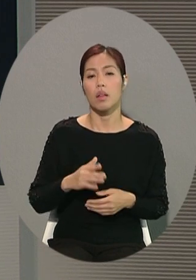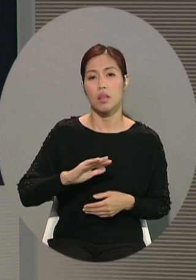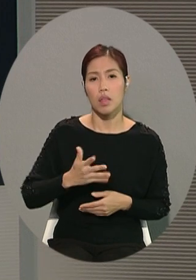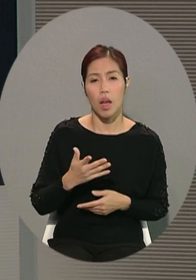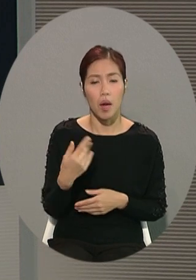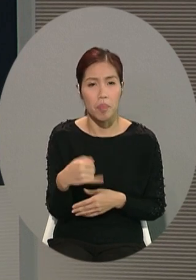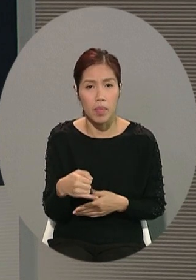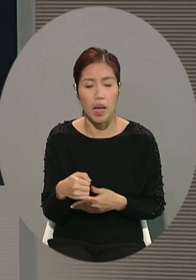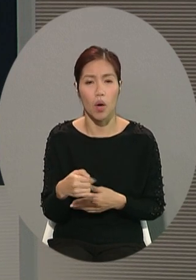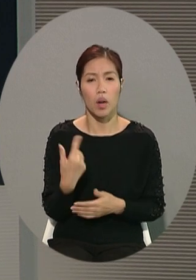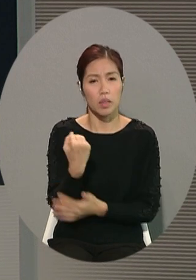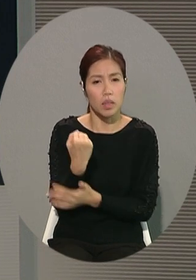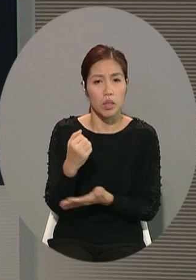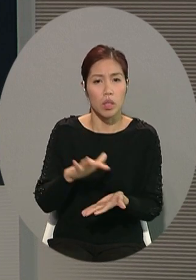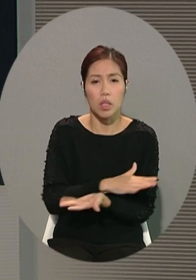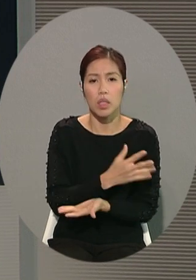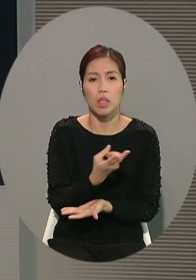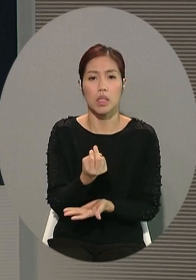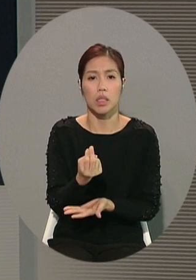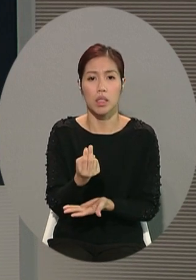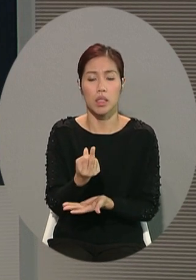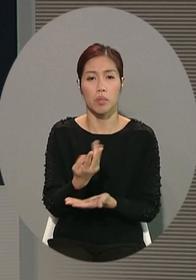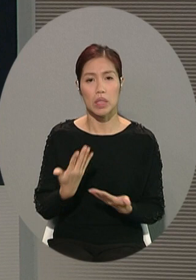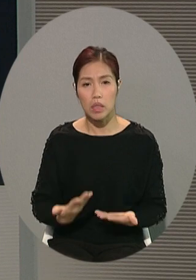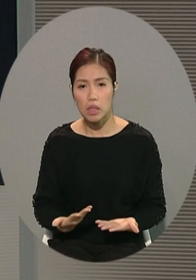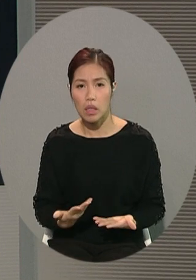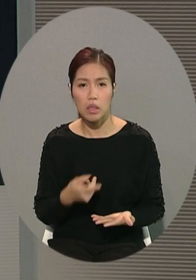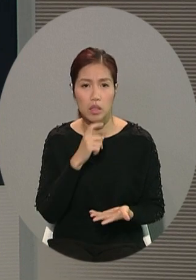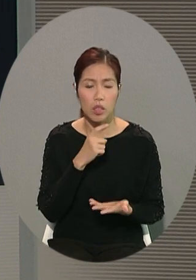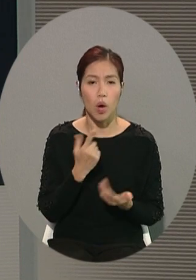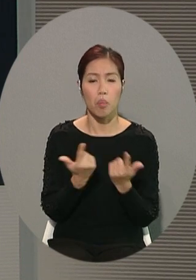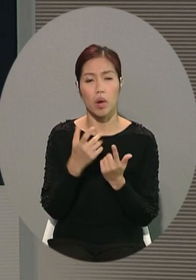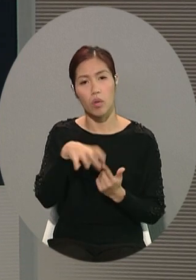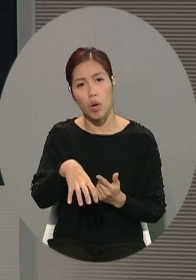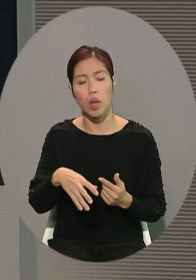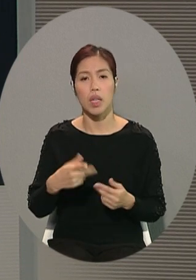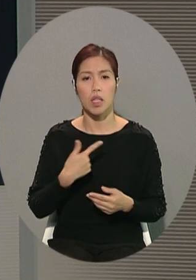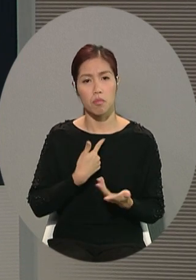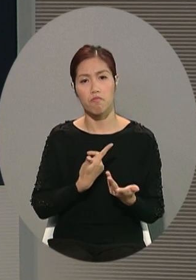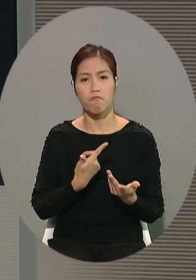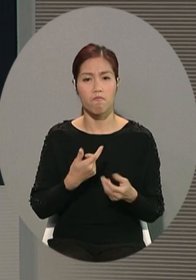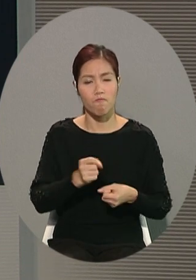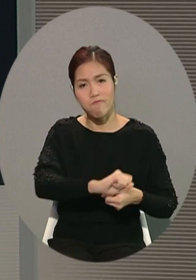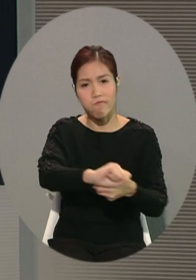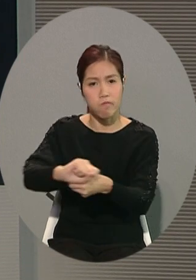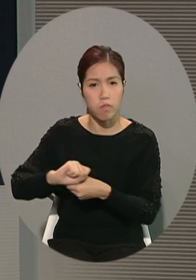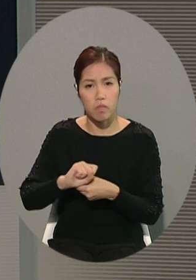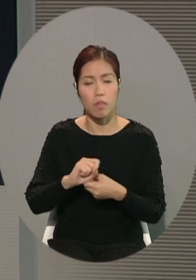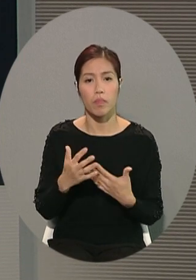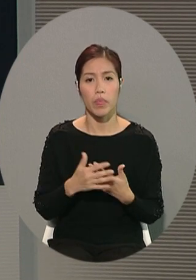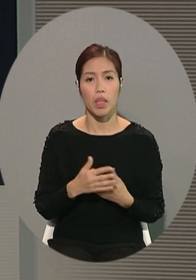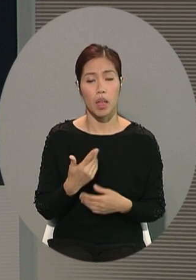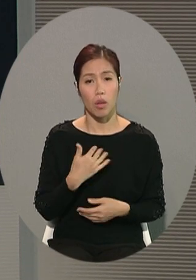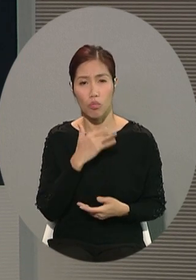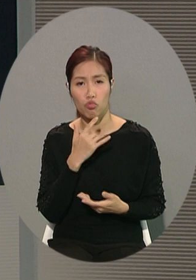爭取咗20年啦，而家先至成效。北區還有很多建設性的要做的，所以我覺得如果以勉強來說要說